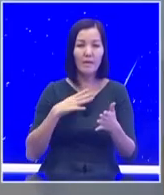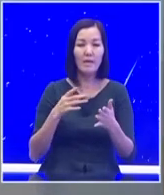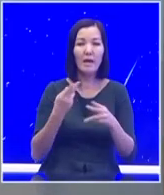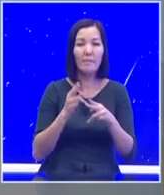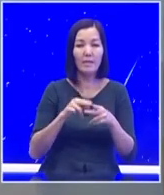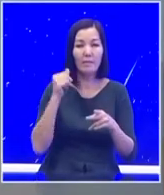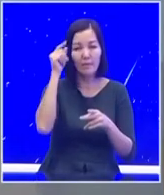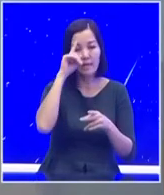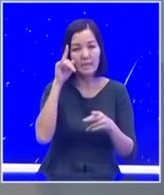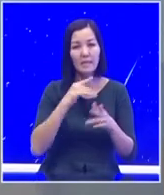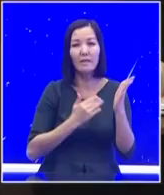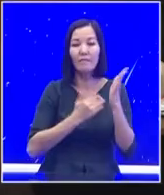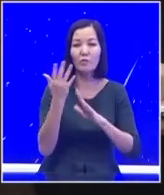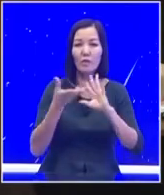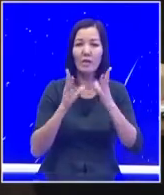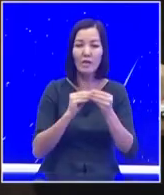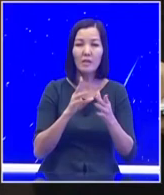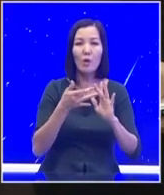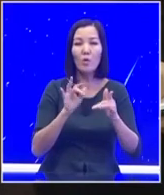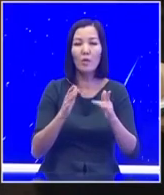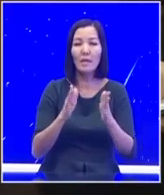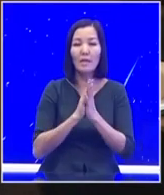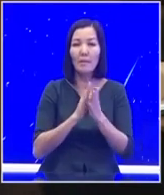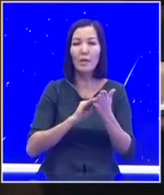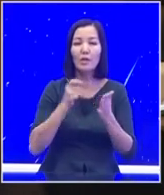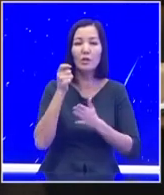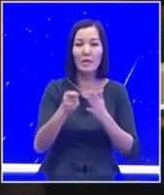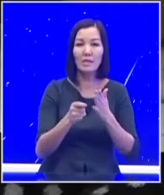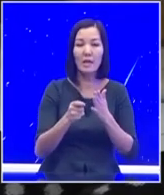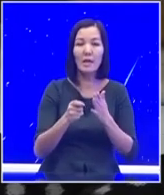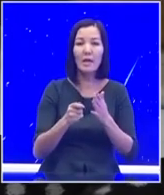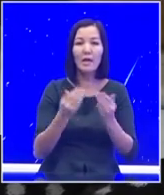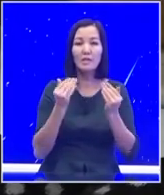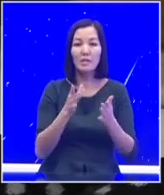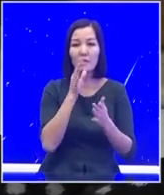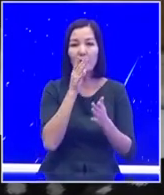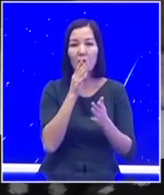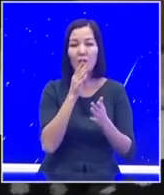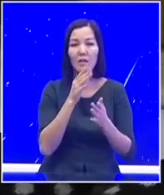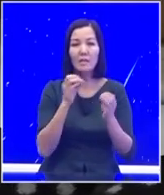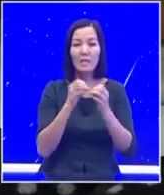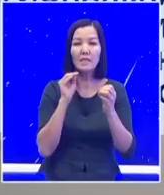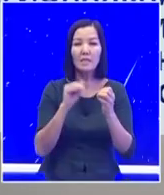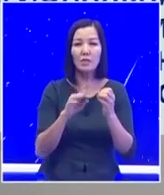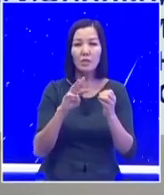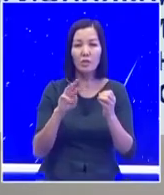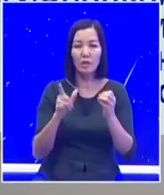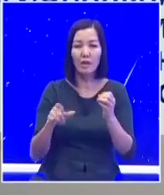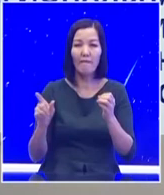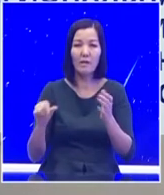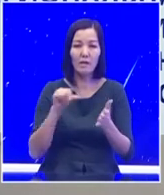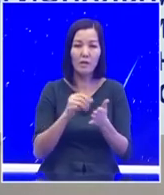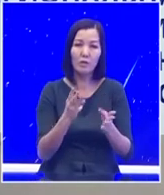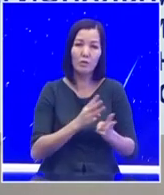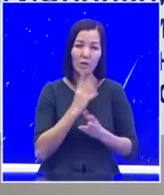этом свидетельствует высокое количество онлайн-обращений граждан. Лишь за истекший период их было порядка 10 тысяч. Но сейчас мы